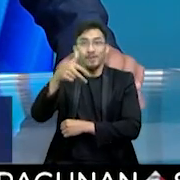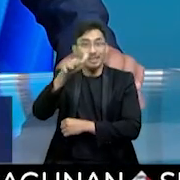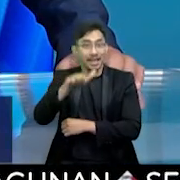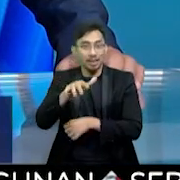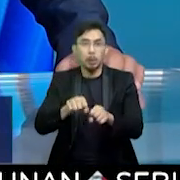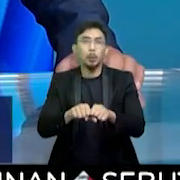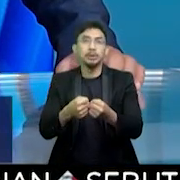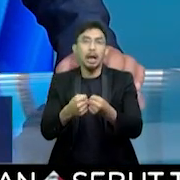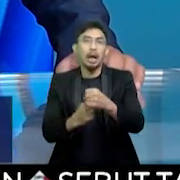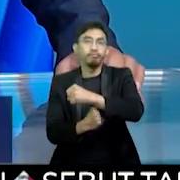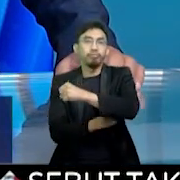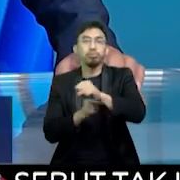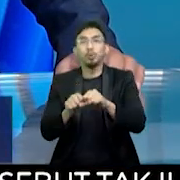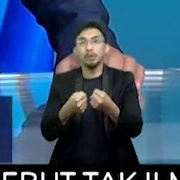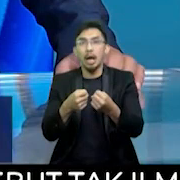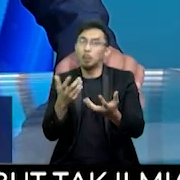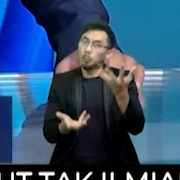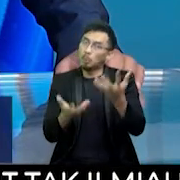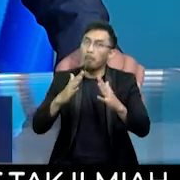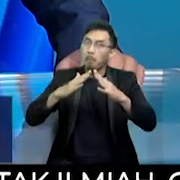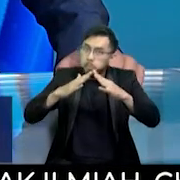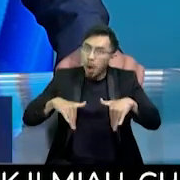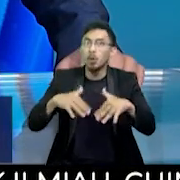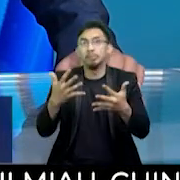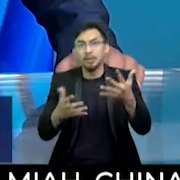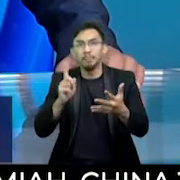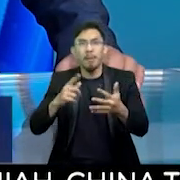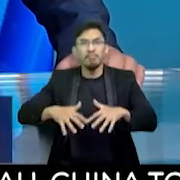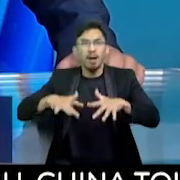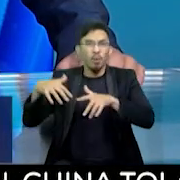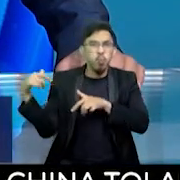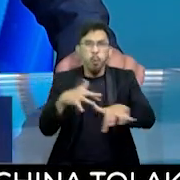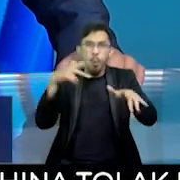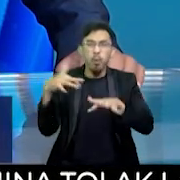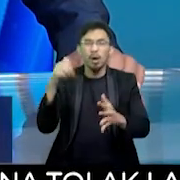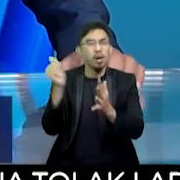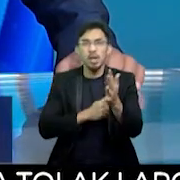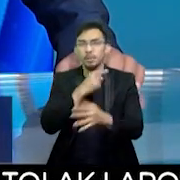dan terancam ambruk usai dihantam derasnya arus saat terjadi banjir pada Minggu dini hari.